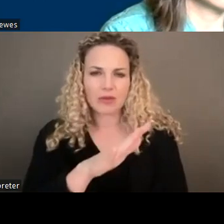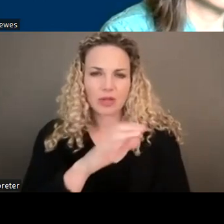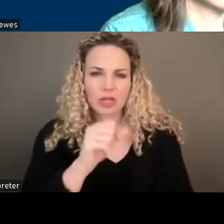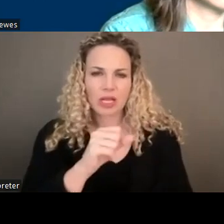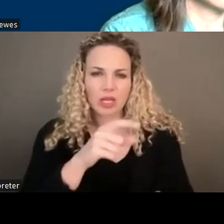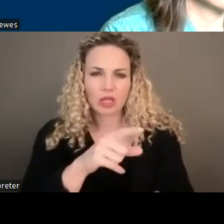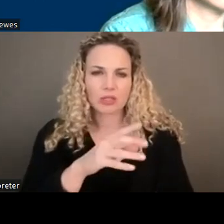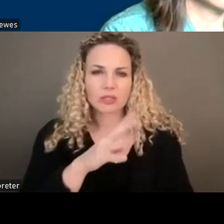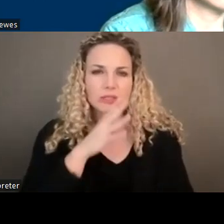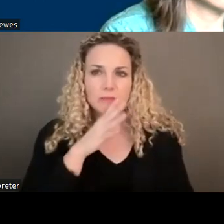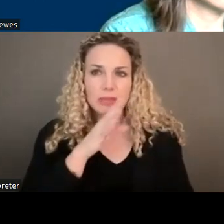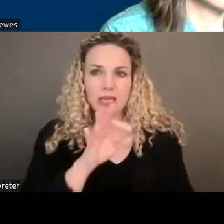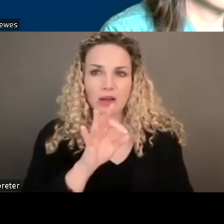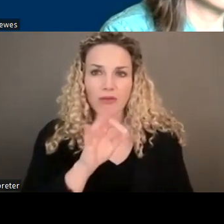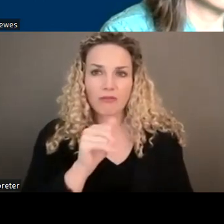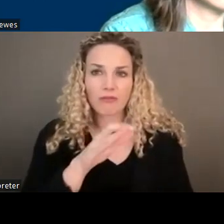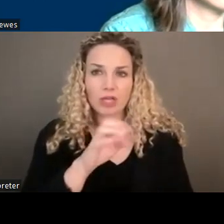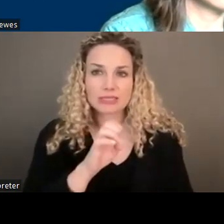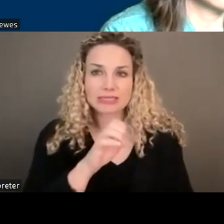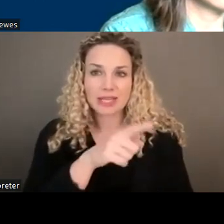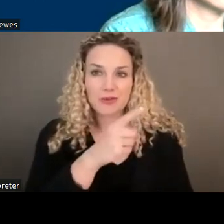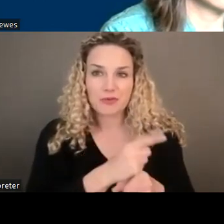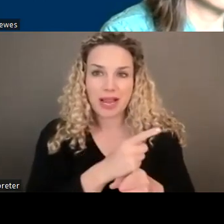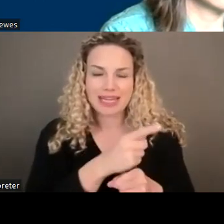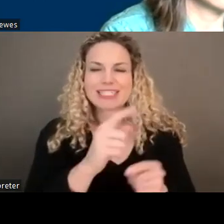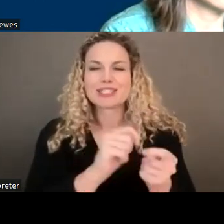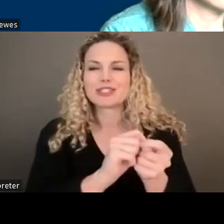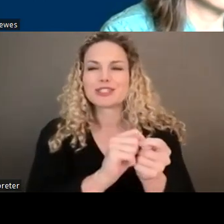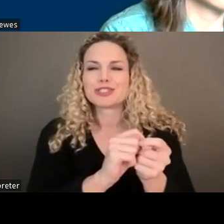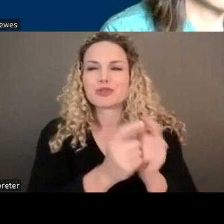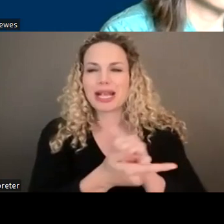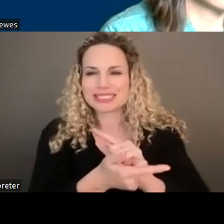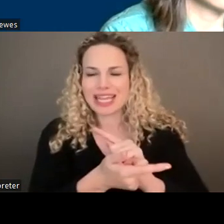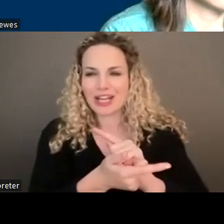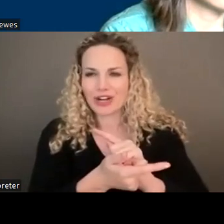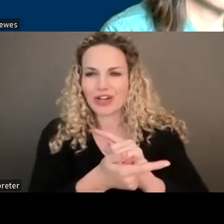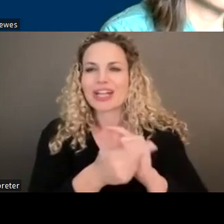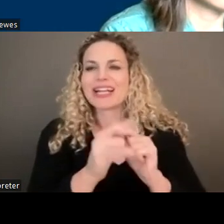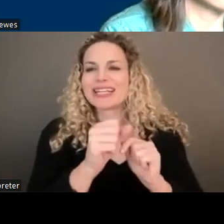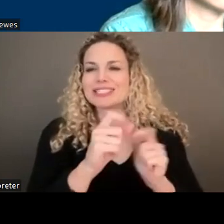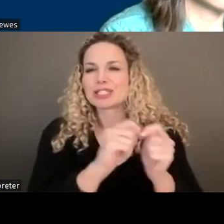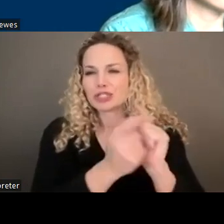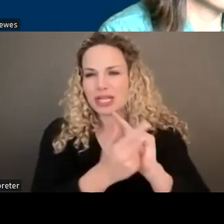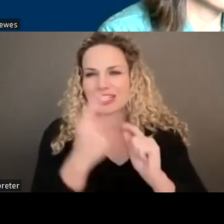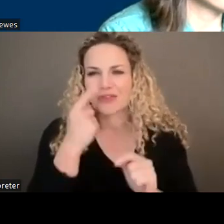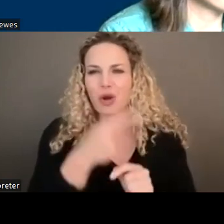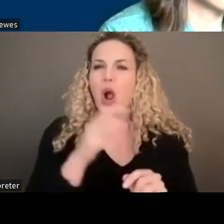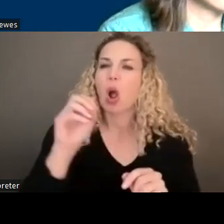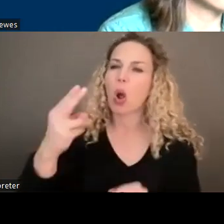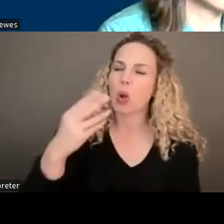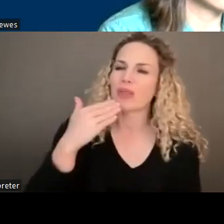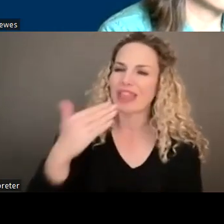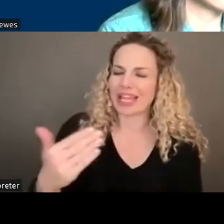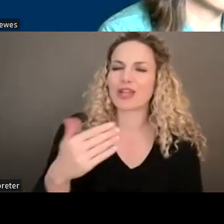Farsi, right? Oh, yeah. سلام. بفرمایید سوالتان میشه بپرسید. گفتم که ما